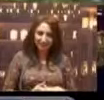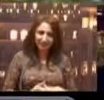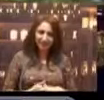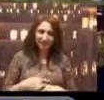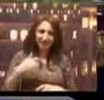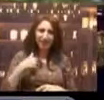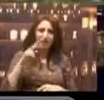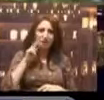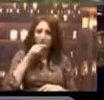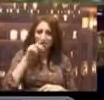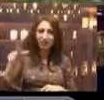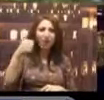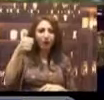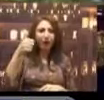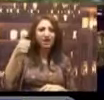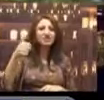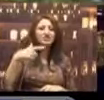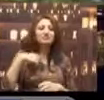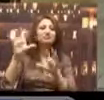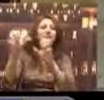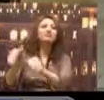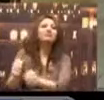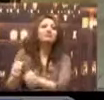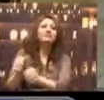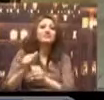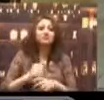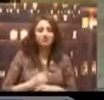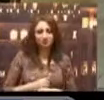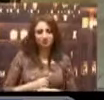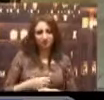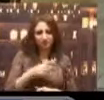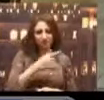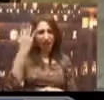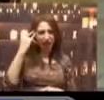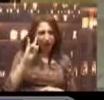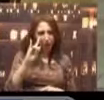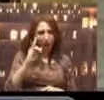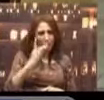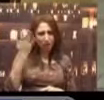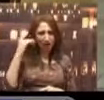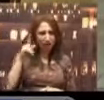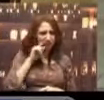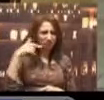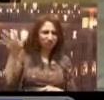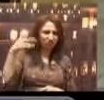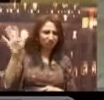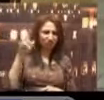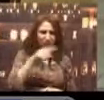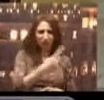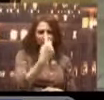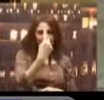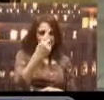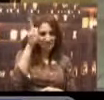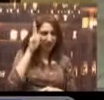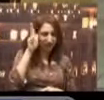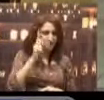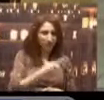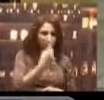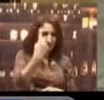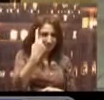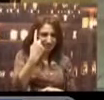فيها بايدي واسناني يعني الحب. في قصص ما مسكتش فيها بايدك واسنانك؟ بالنسبه لي انا لا. بس يعني عن معرفه